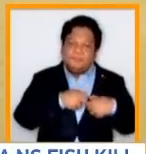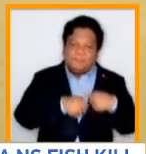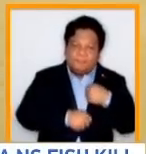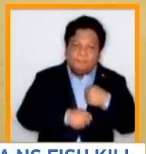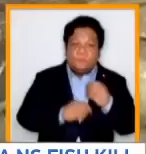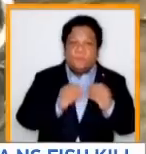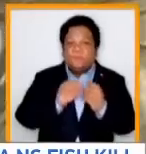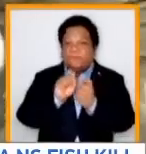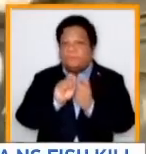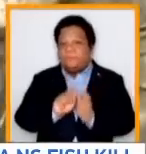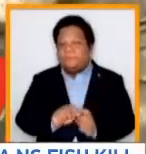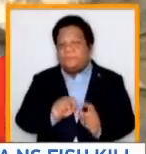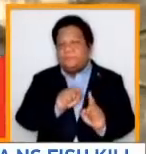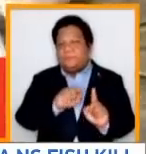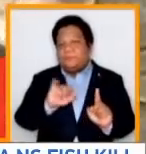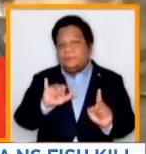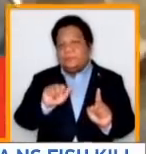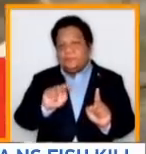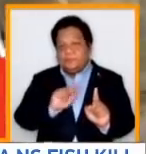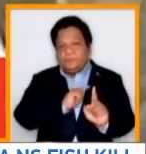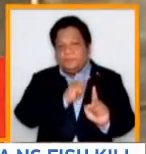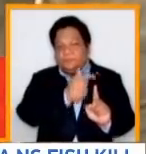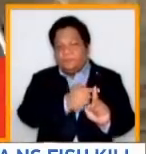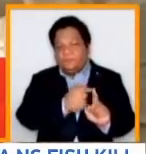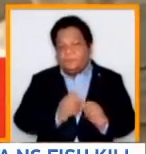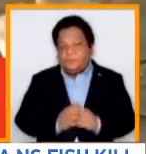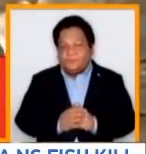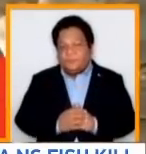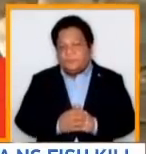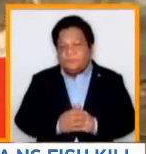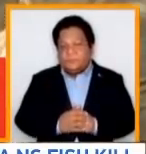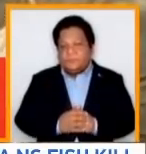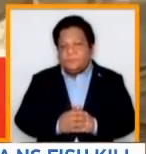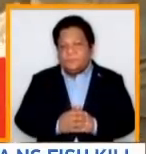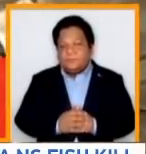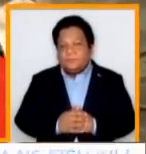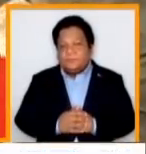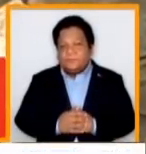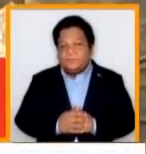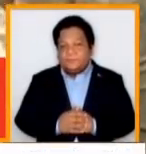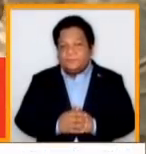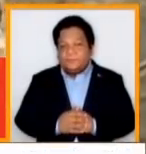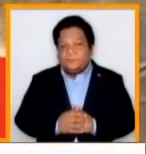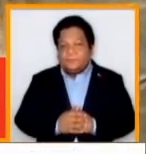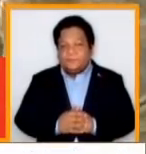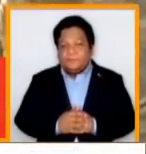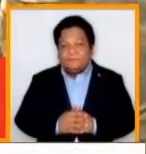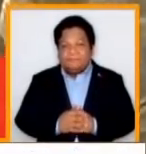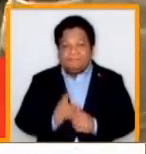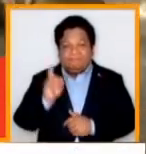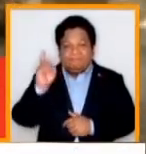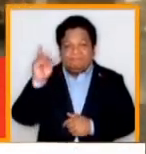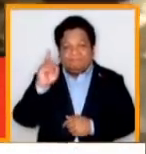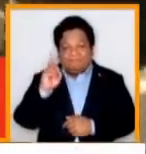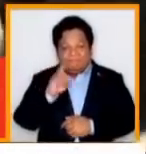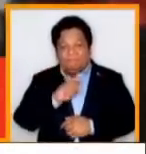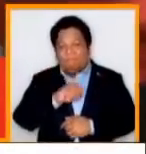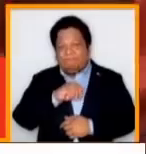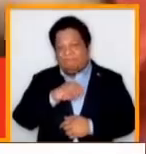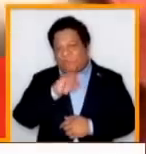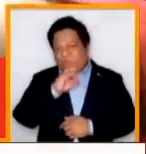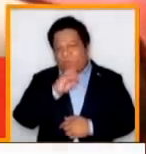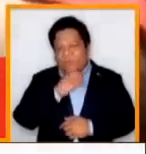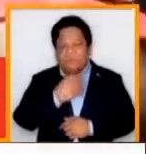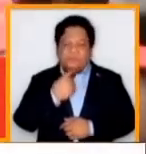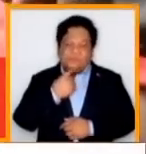Cruz. Judy Rose, ano ba nangyari sa'yo, anak? Siya po si Judy Rose.